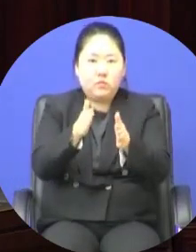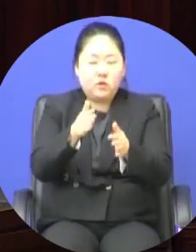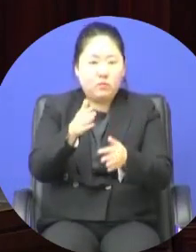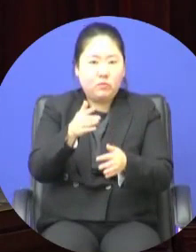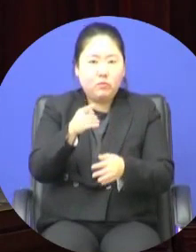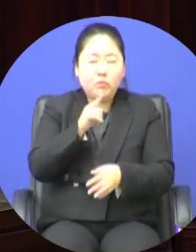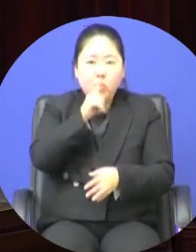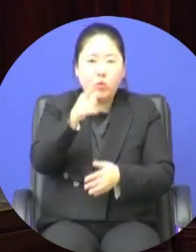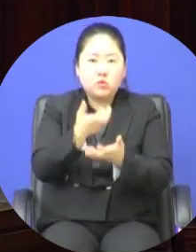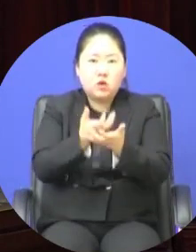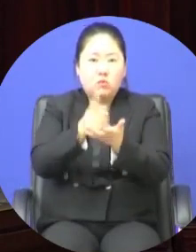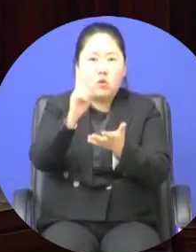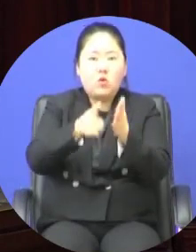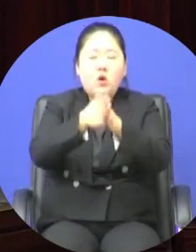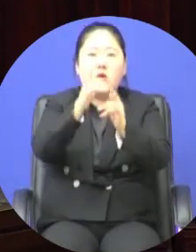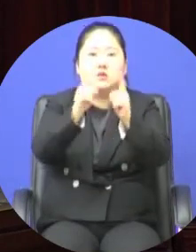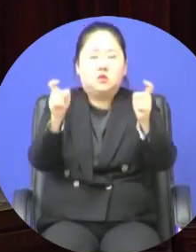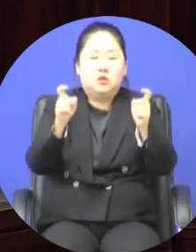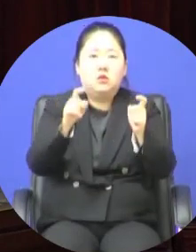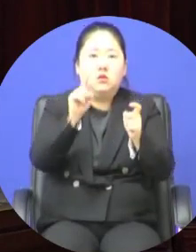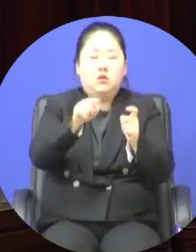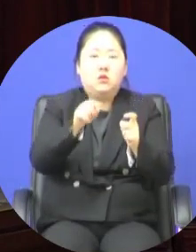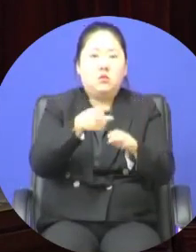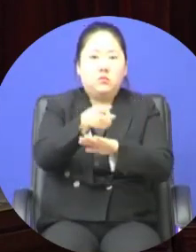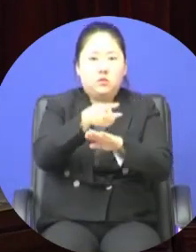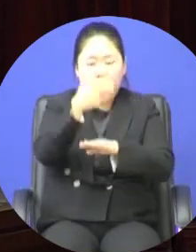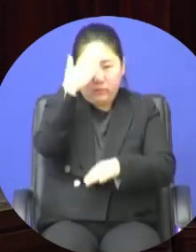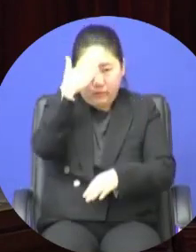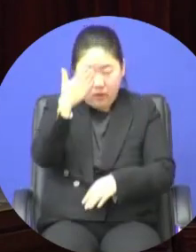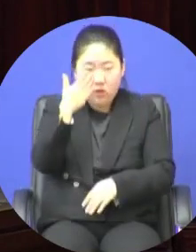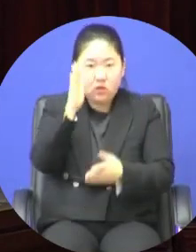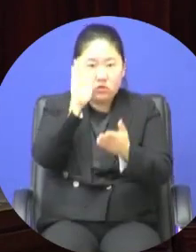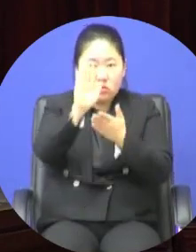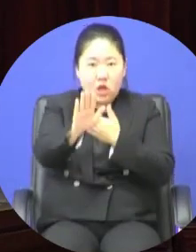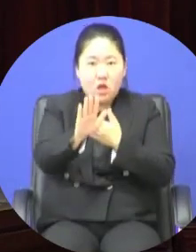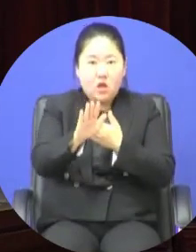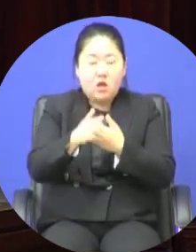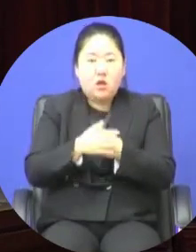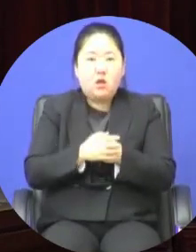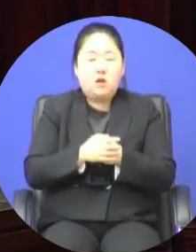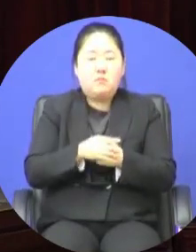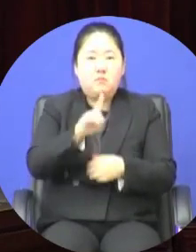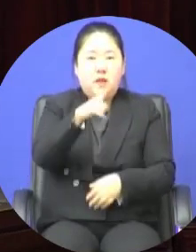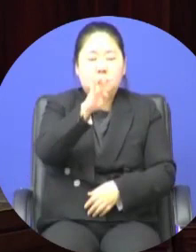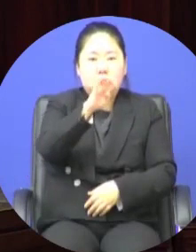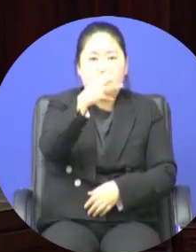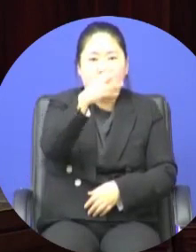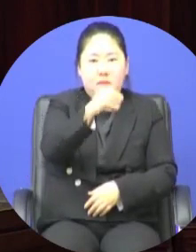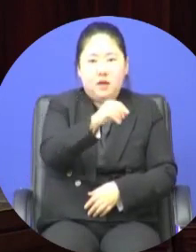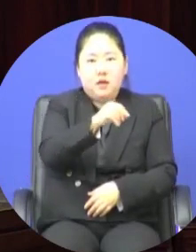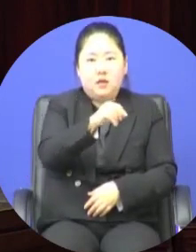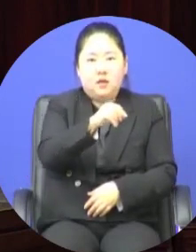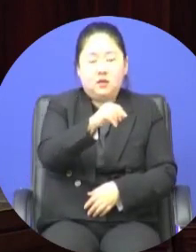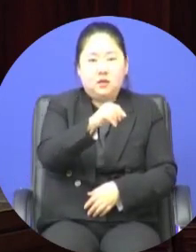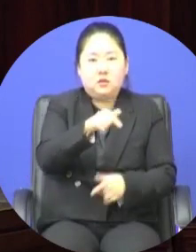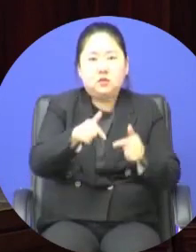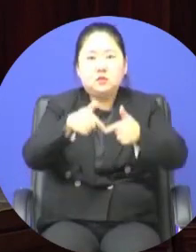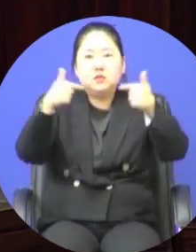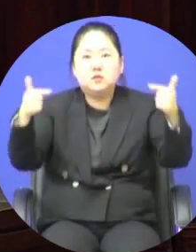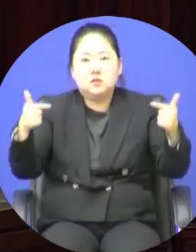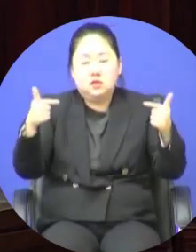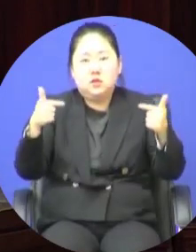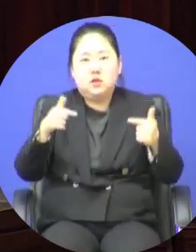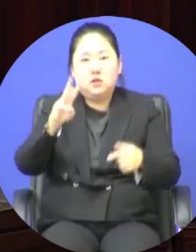따르면 화성시의 경우 무상교통 실시 이후 버스 이용자가 연간 148만 명에서 384만 명으로